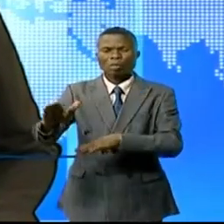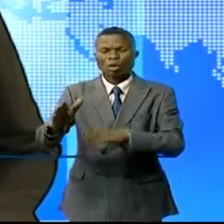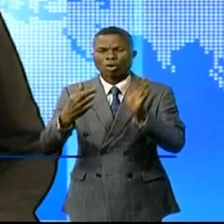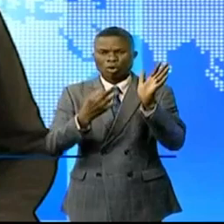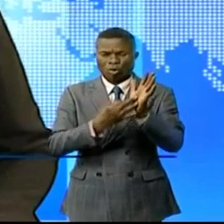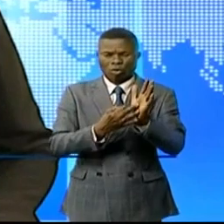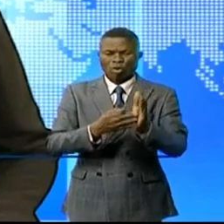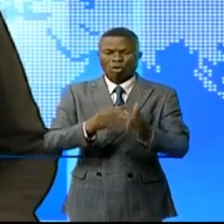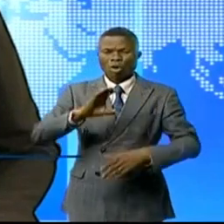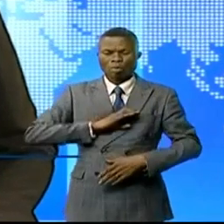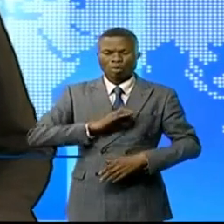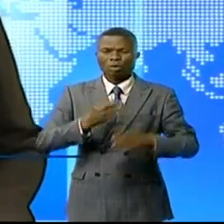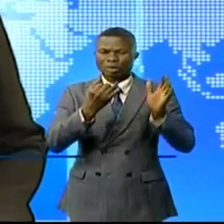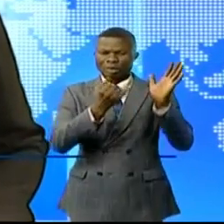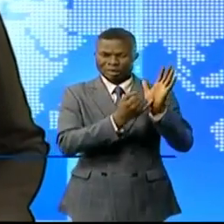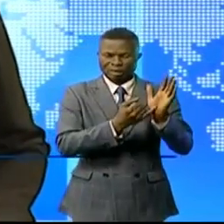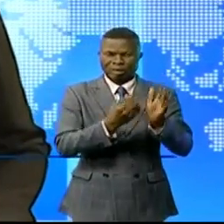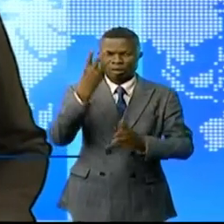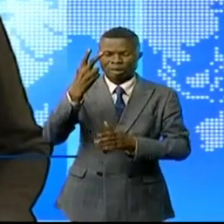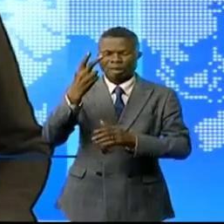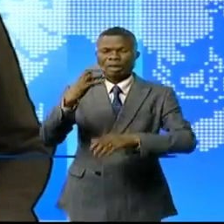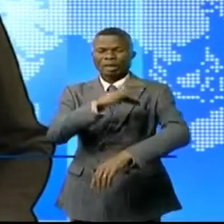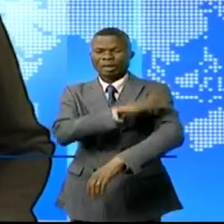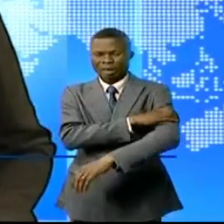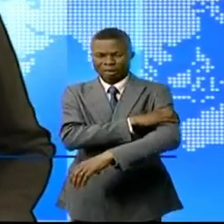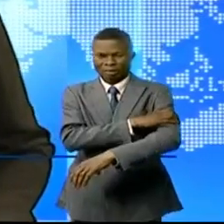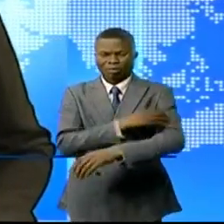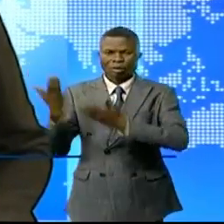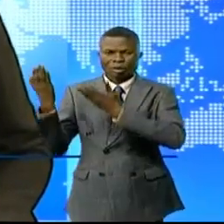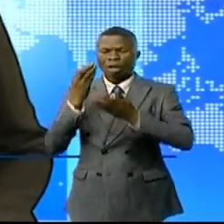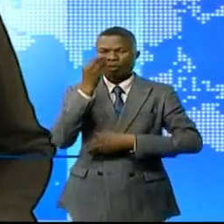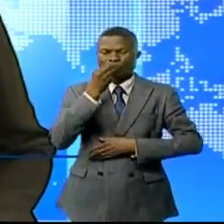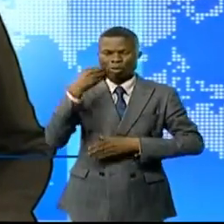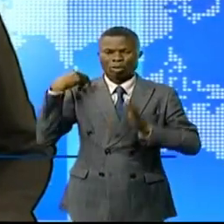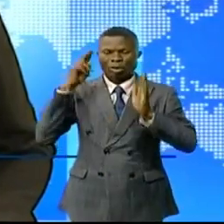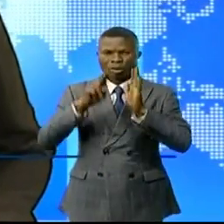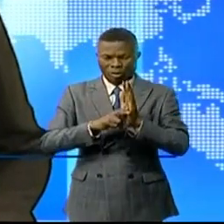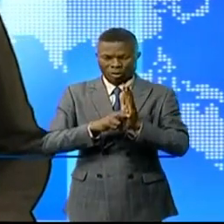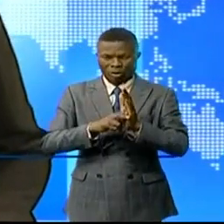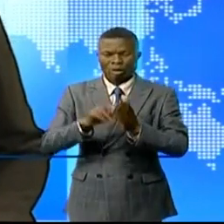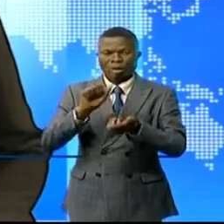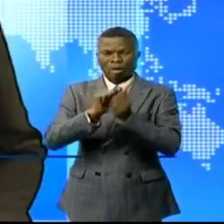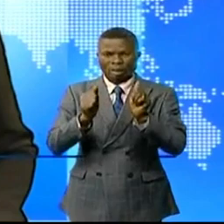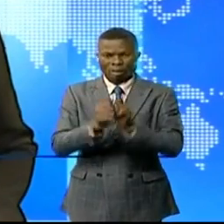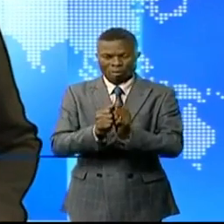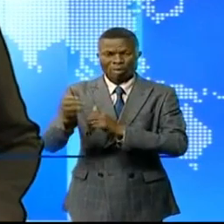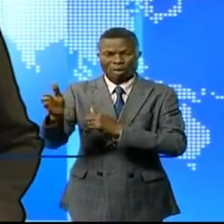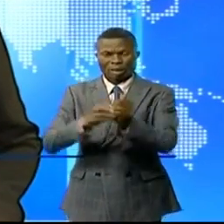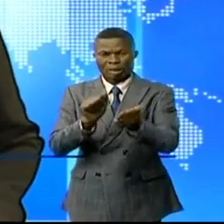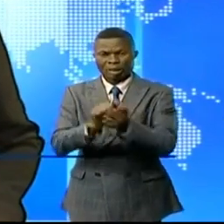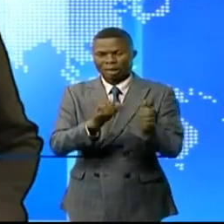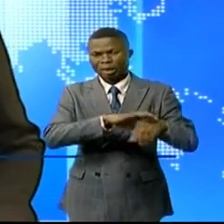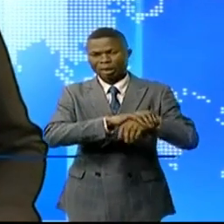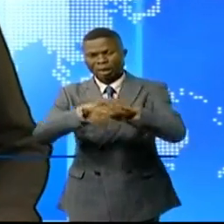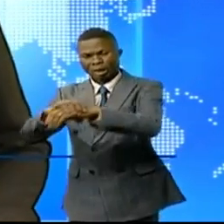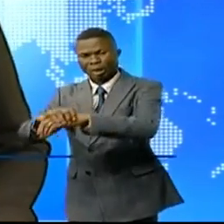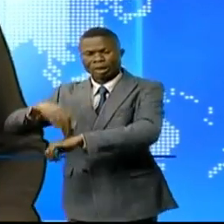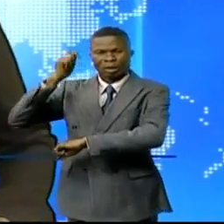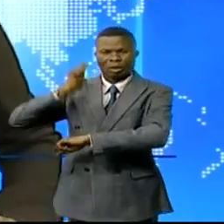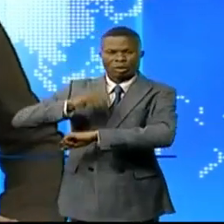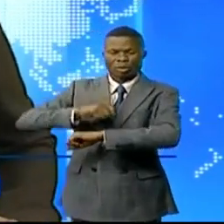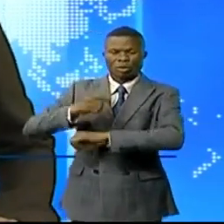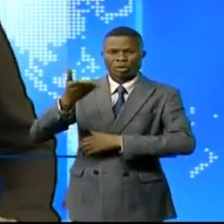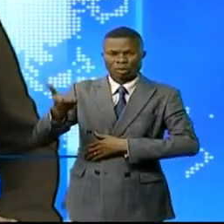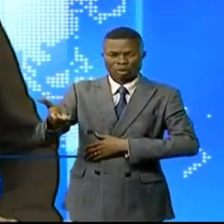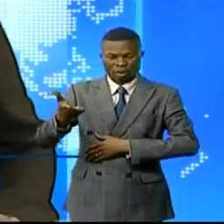et 2 civils. Selon le porte-parole du gouvernement, les initiateurs de la ville morte vont être déférés devant la cour d'ordre